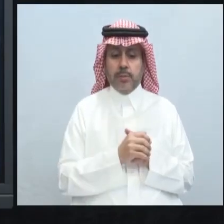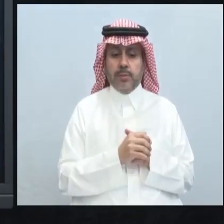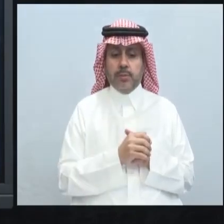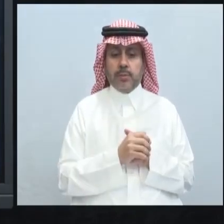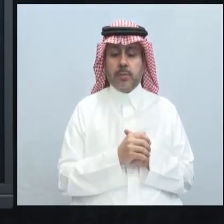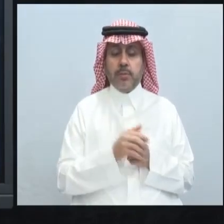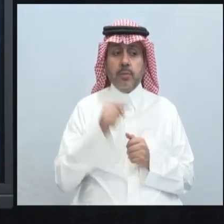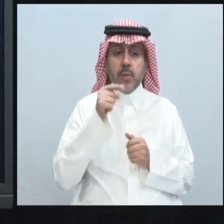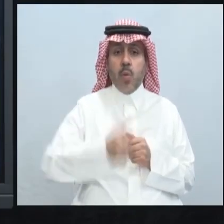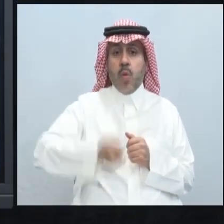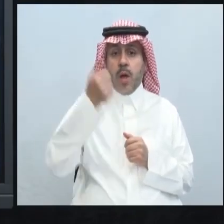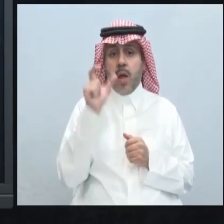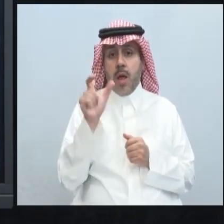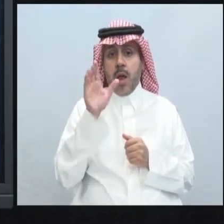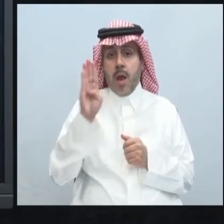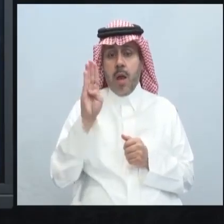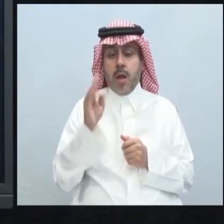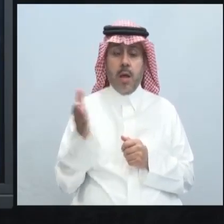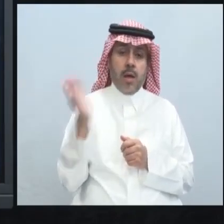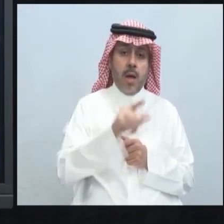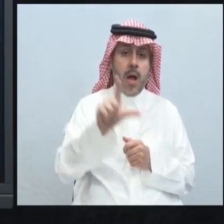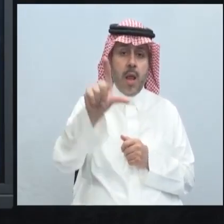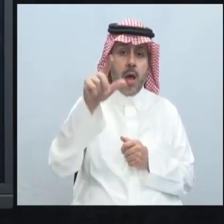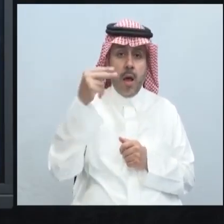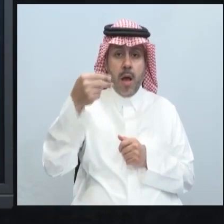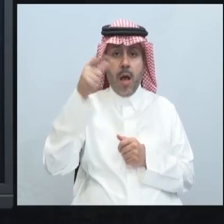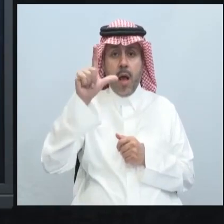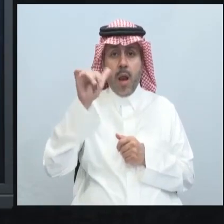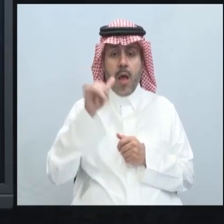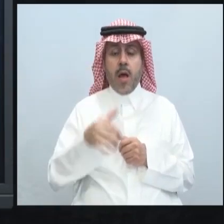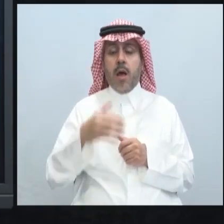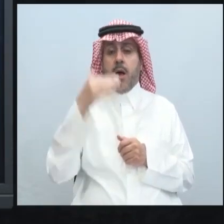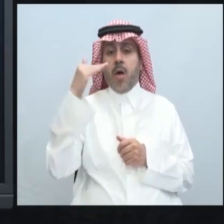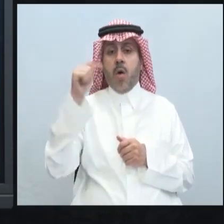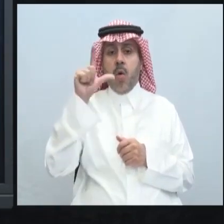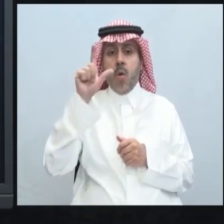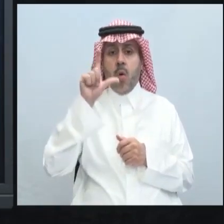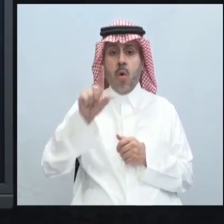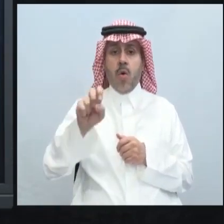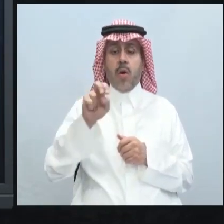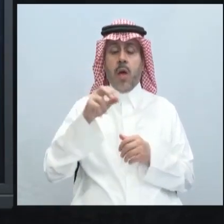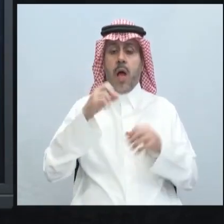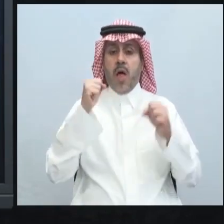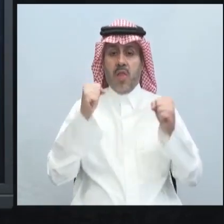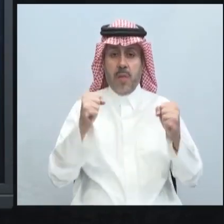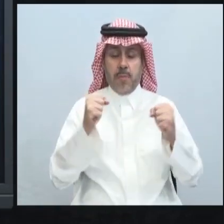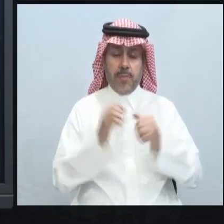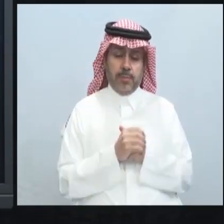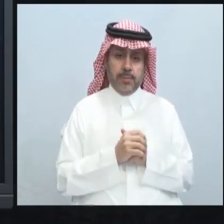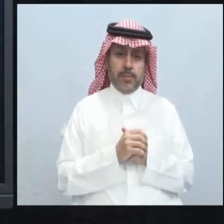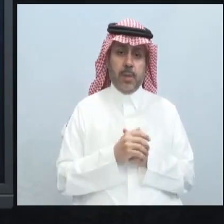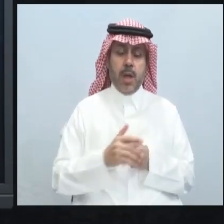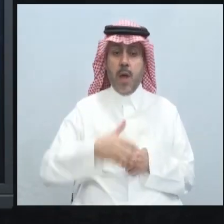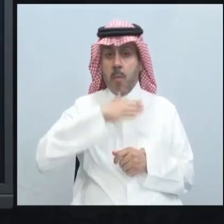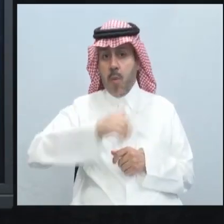وانك لعلى خلق عظيم فكان النبي صلى الله عليه وسلم على اخلاق عظيمه